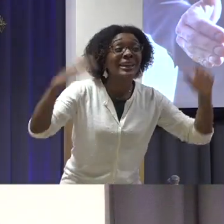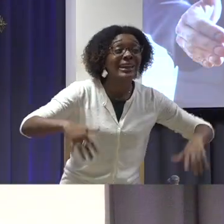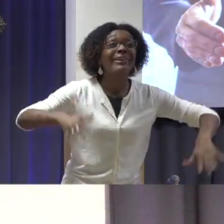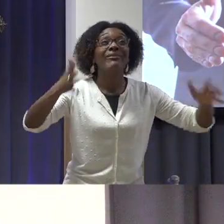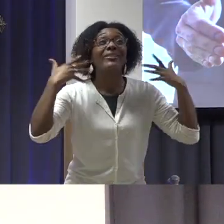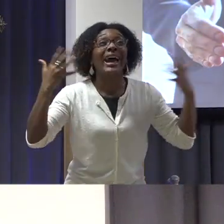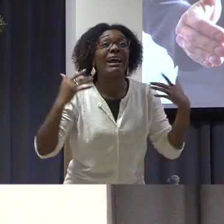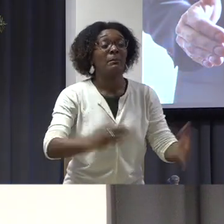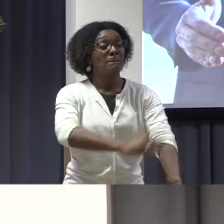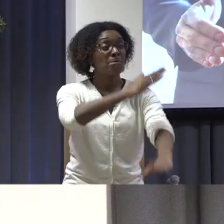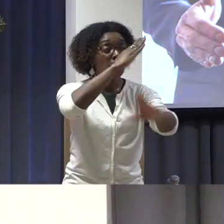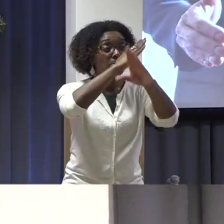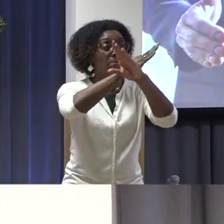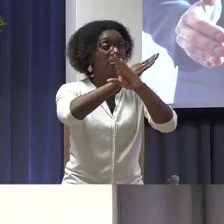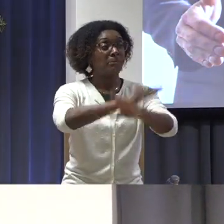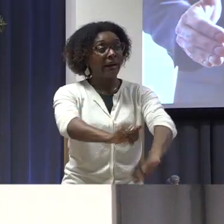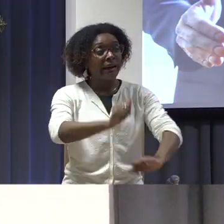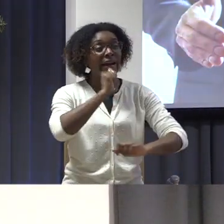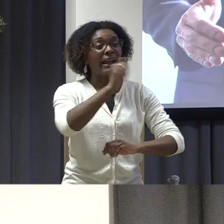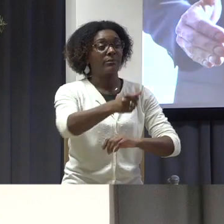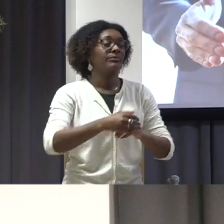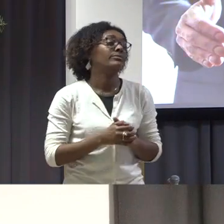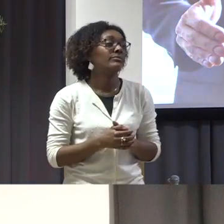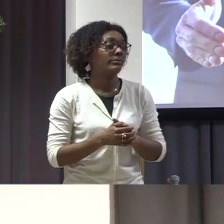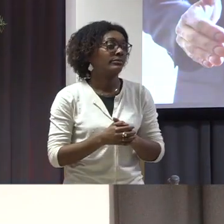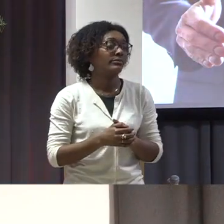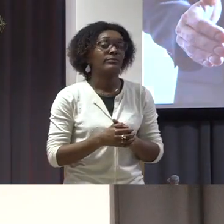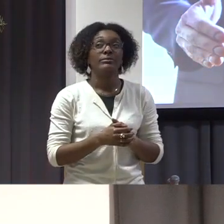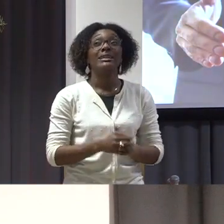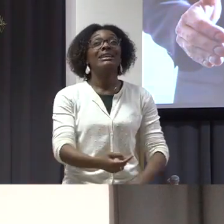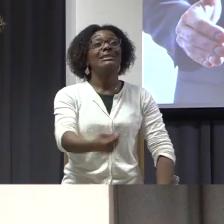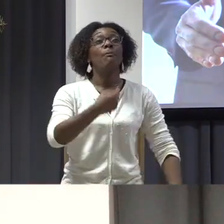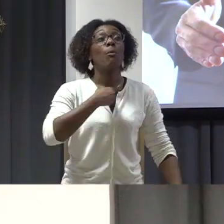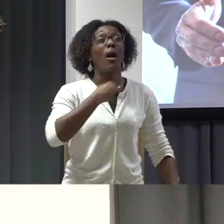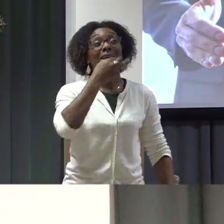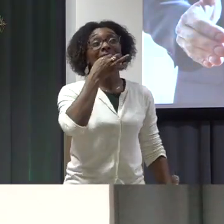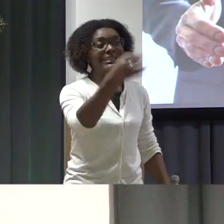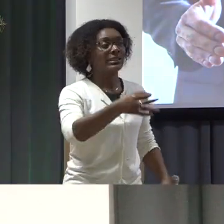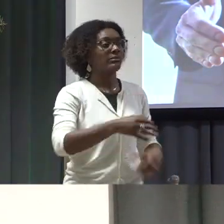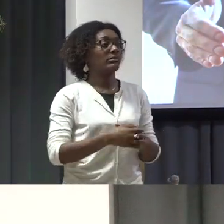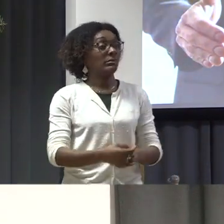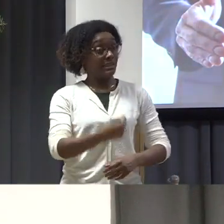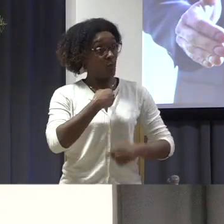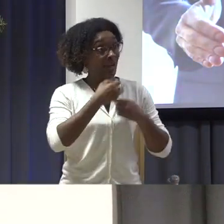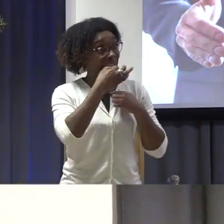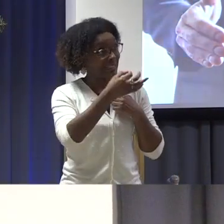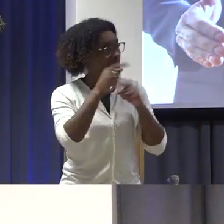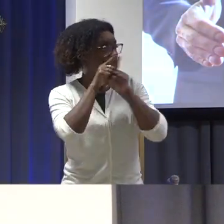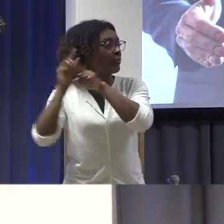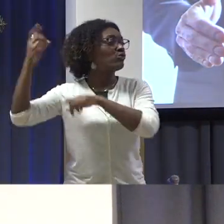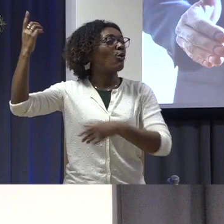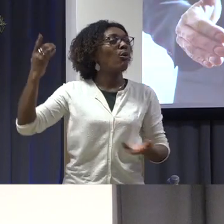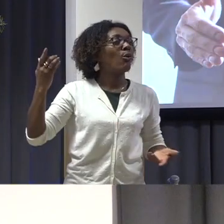ces années ni osé ni plus sinon à ma parole sinon à ma parole alors